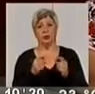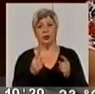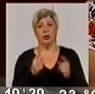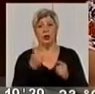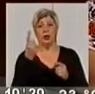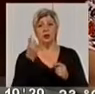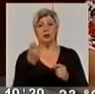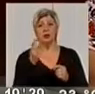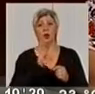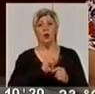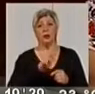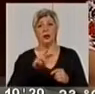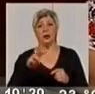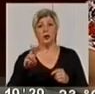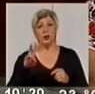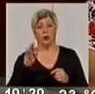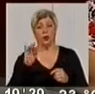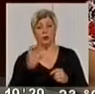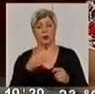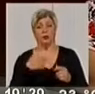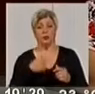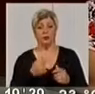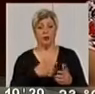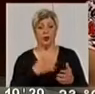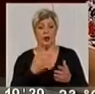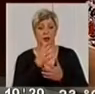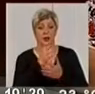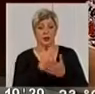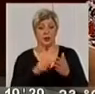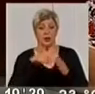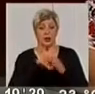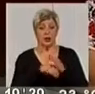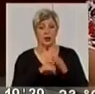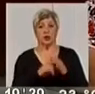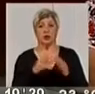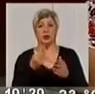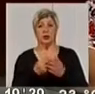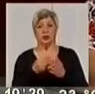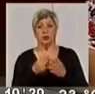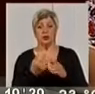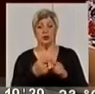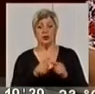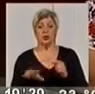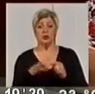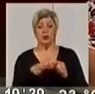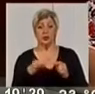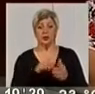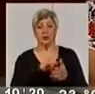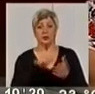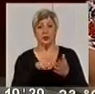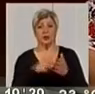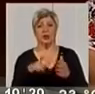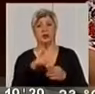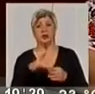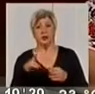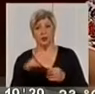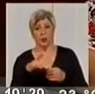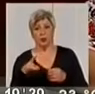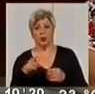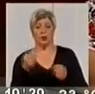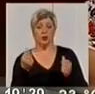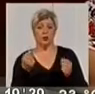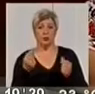передбачили коштів на оздоровчу кампанію цього року. Це кошти обласні, міські, районні і інші джерела.